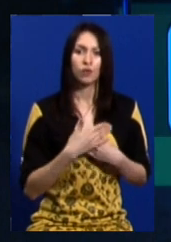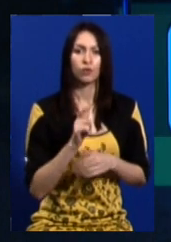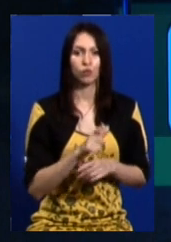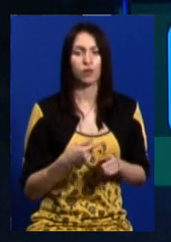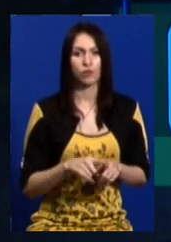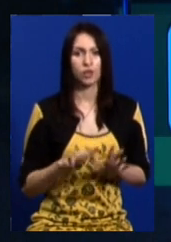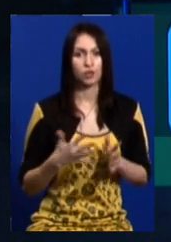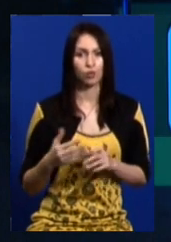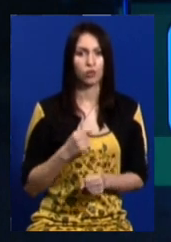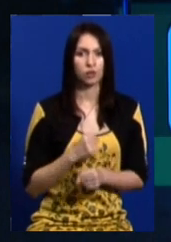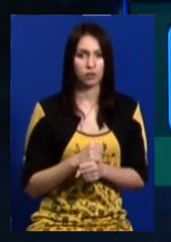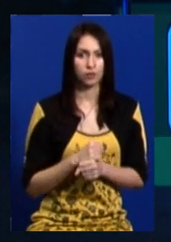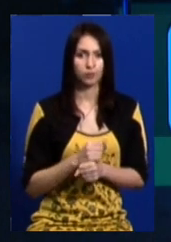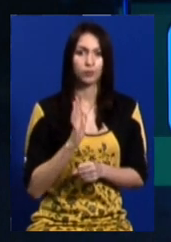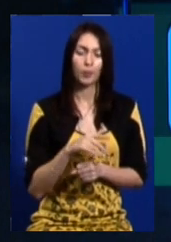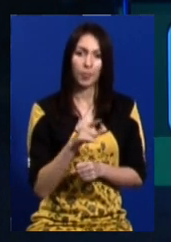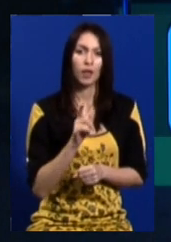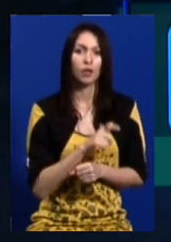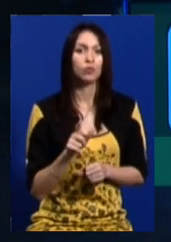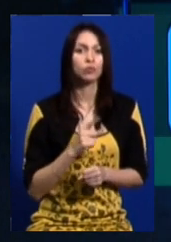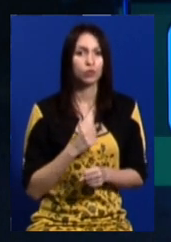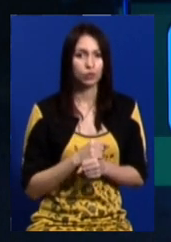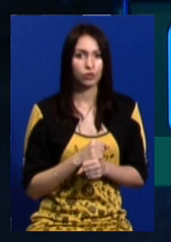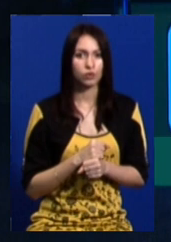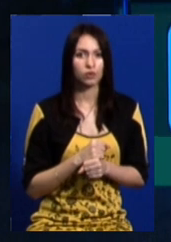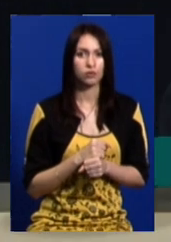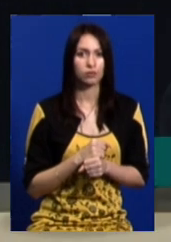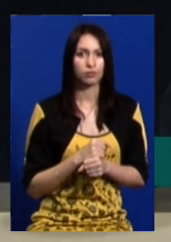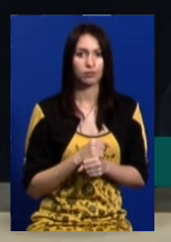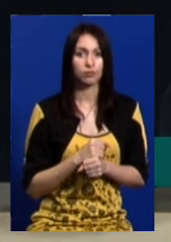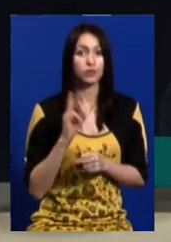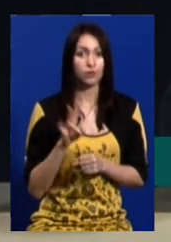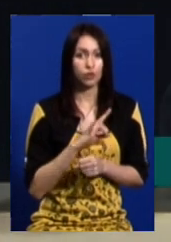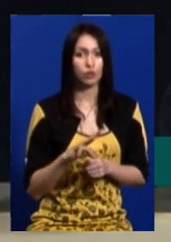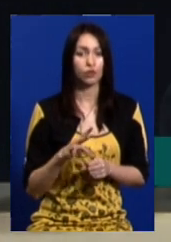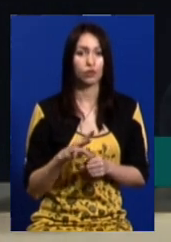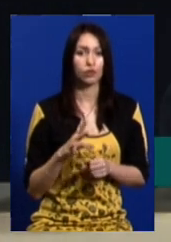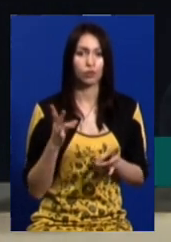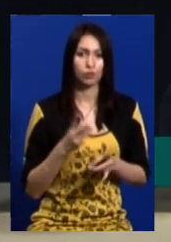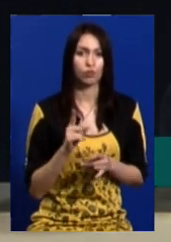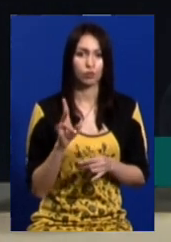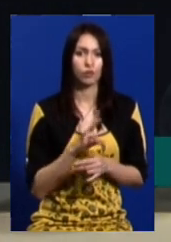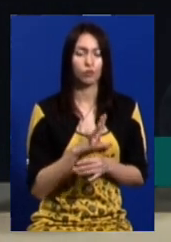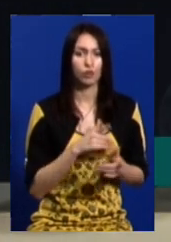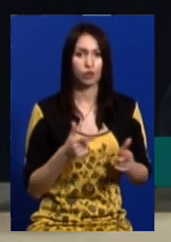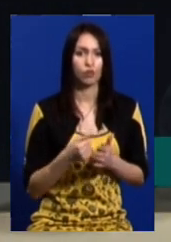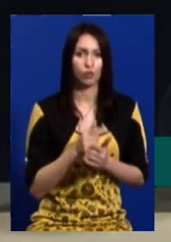Будуть ситуації вони, робити? і людям що рекомендую, священникам. тому священника треба, щоб священники підготовлювали